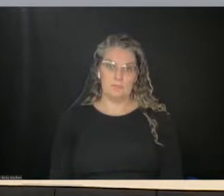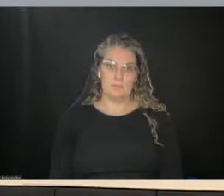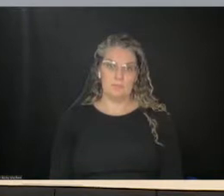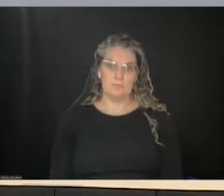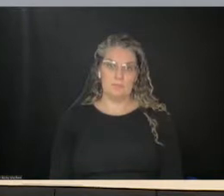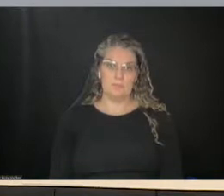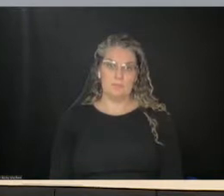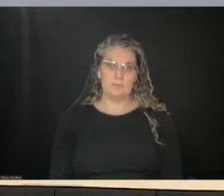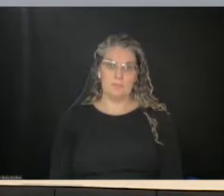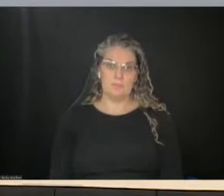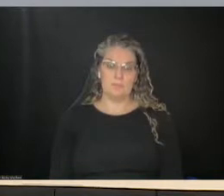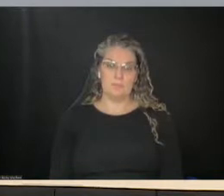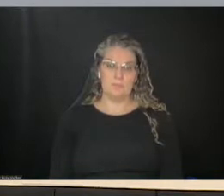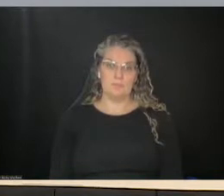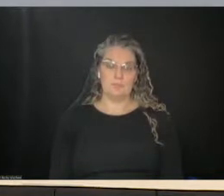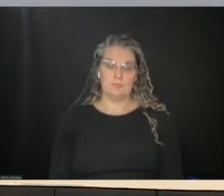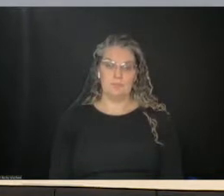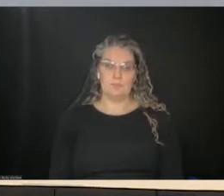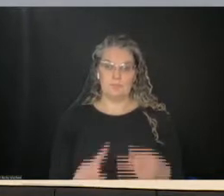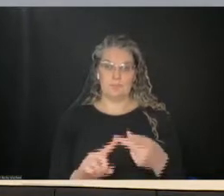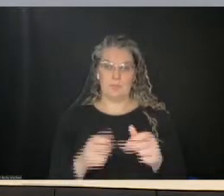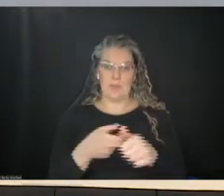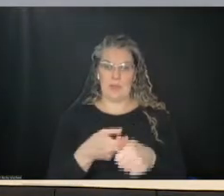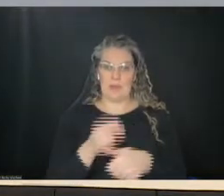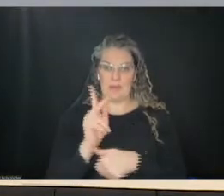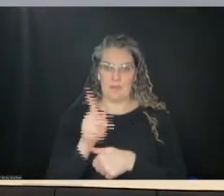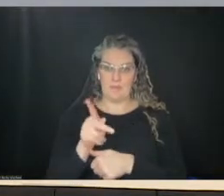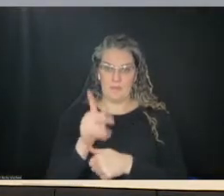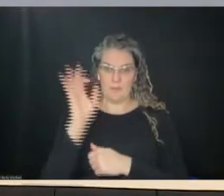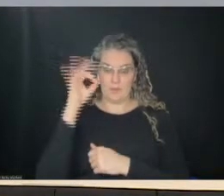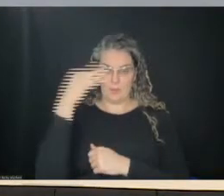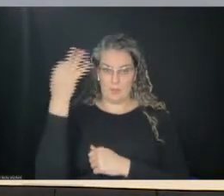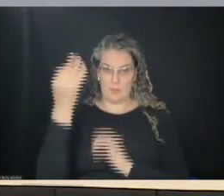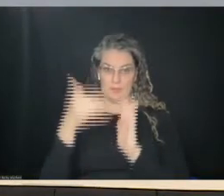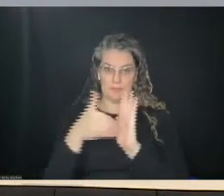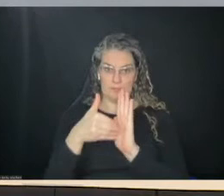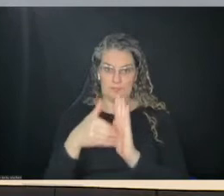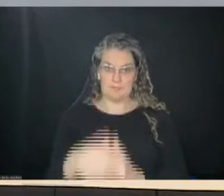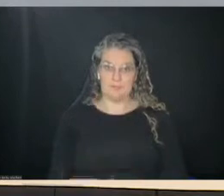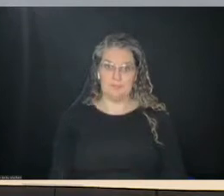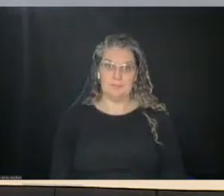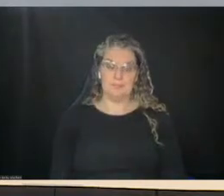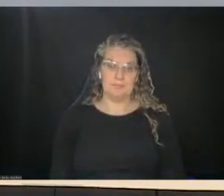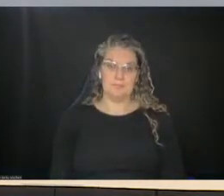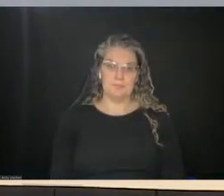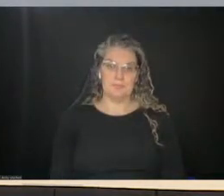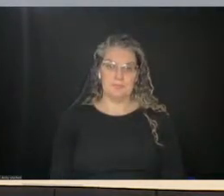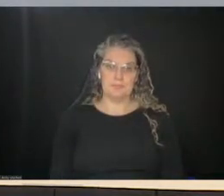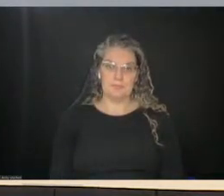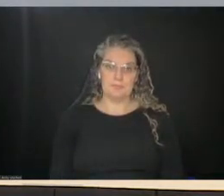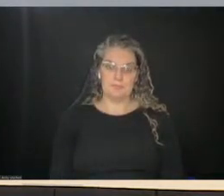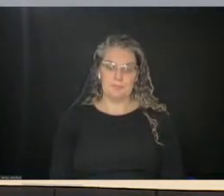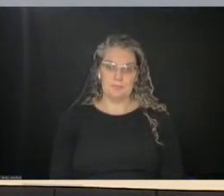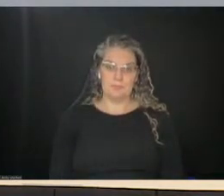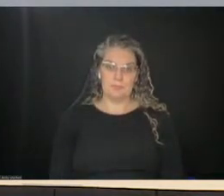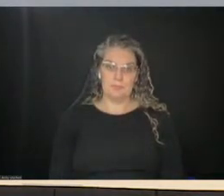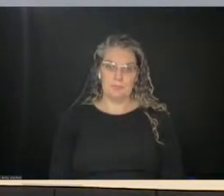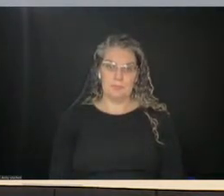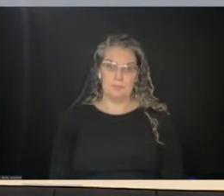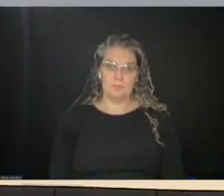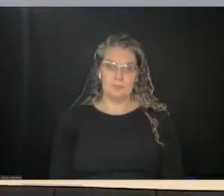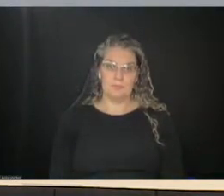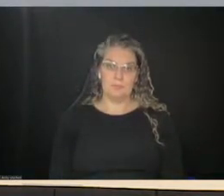Et en fait, ma question de suivi, c'est par rapport au fait que le vaccin d'AstraZeneca a fait quand même l'objet de beaucoup